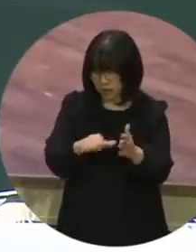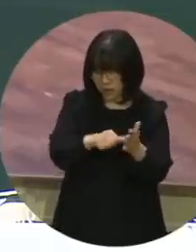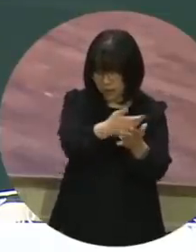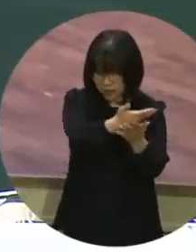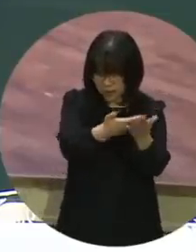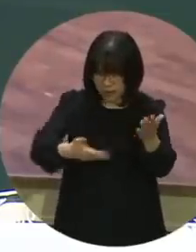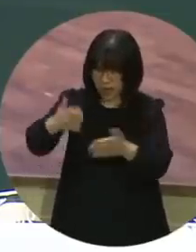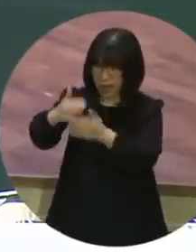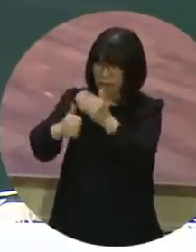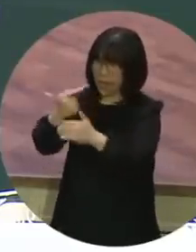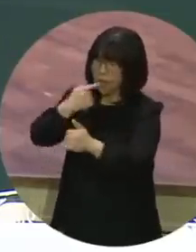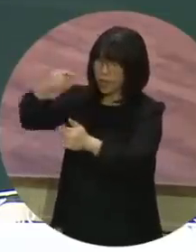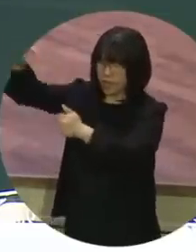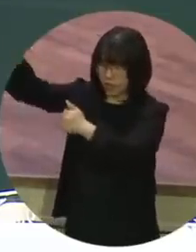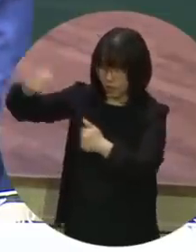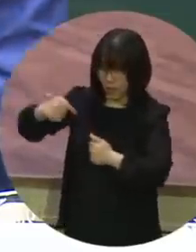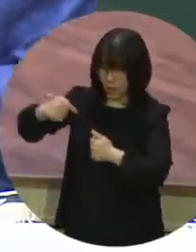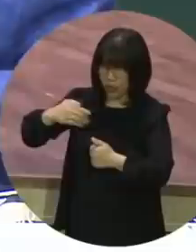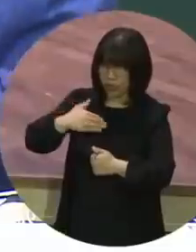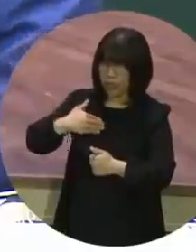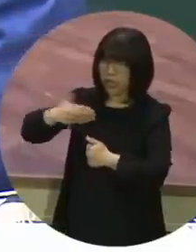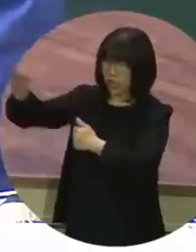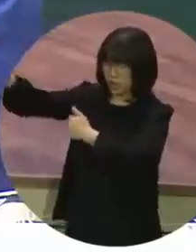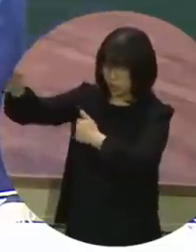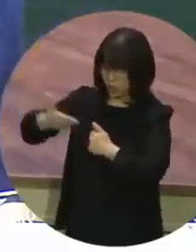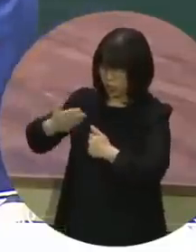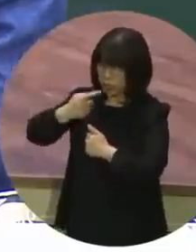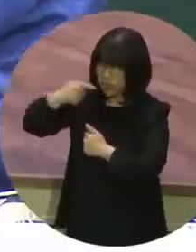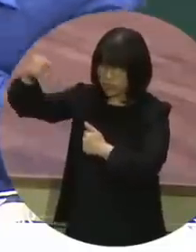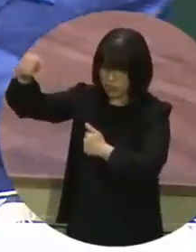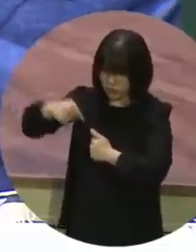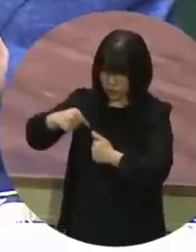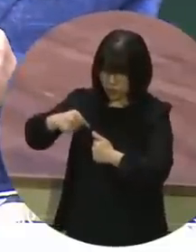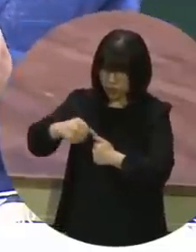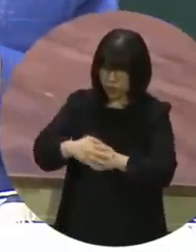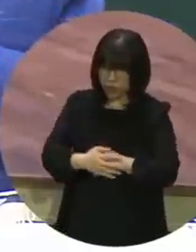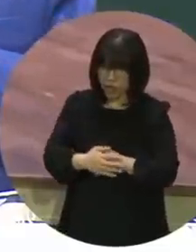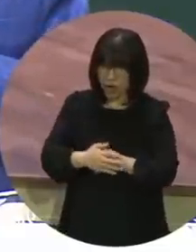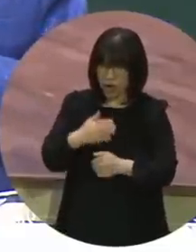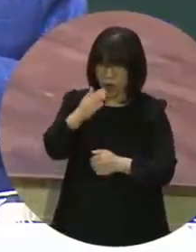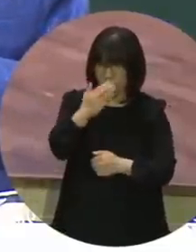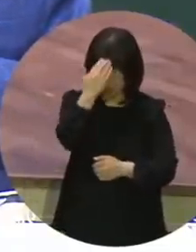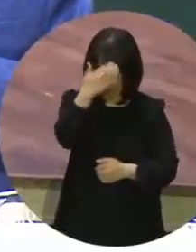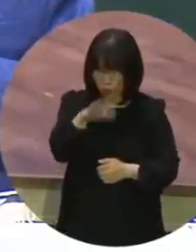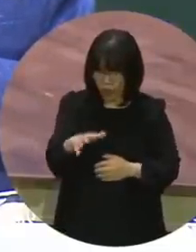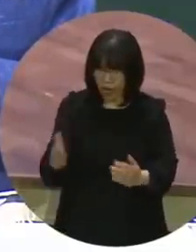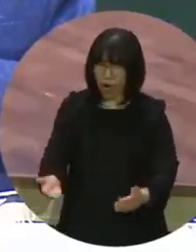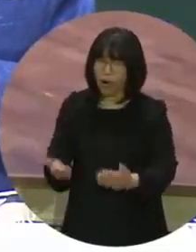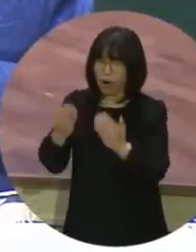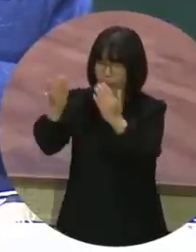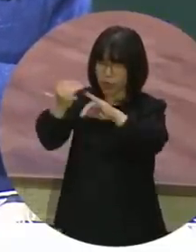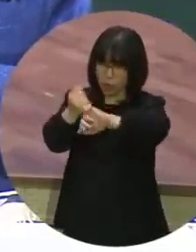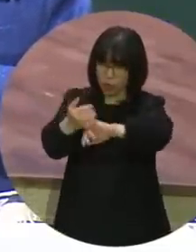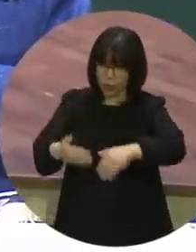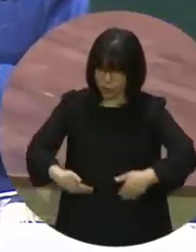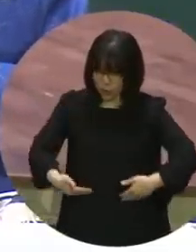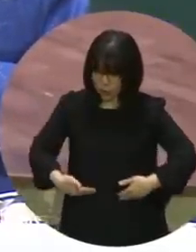천명이다. 하나님이 내게 주신 천명으로 받으시기 바랍니다. 본당 헌당이란 것이 그거 아셔야 돼요.